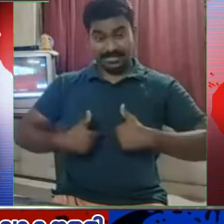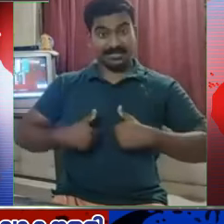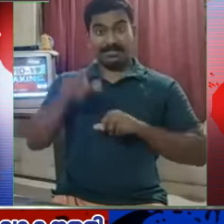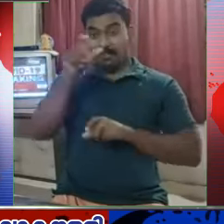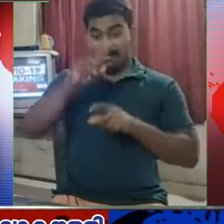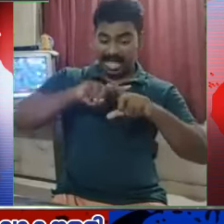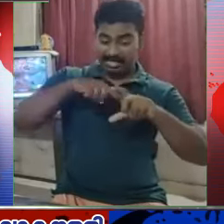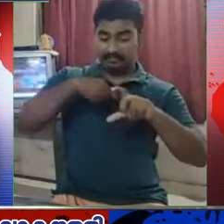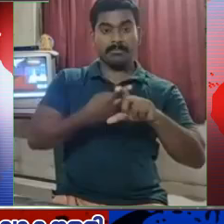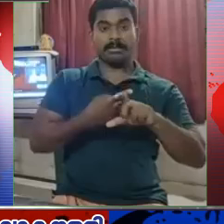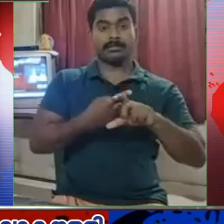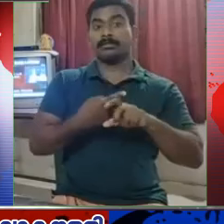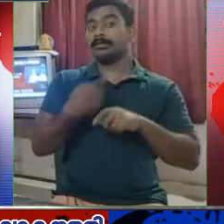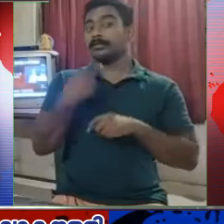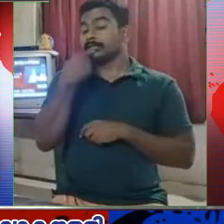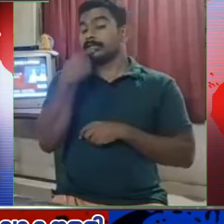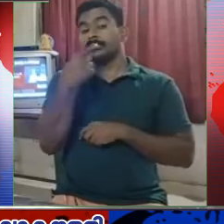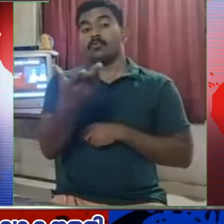രോഗം പടരാതിരിക്കാൻ കൂടി